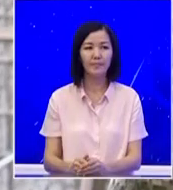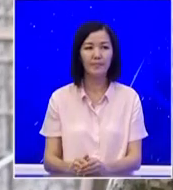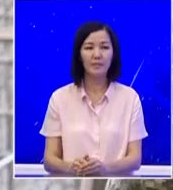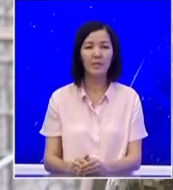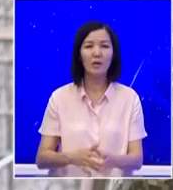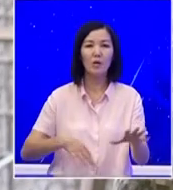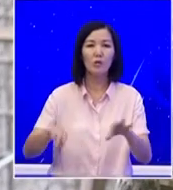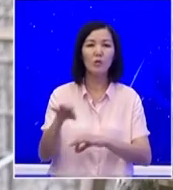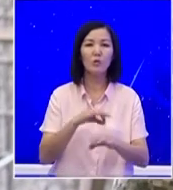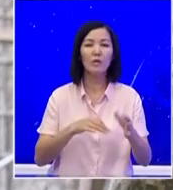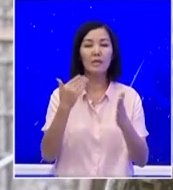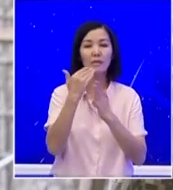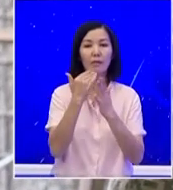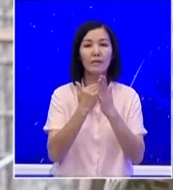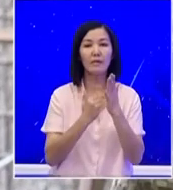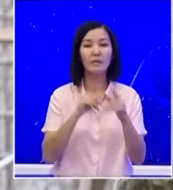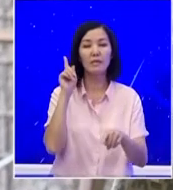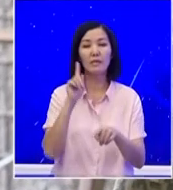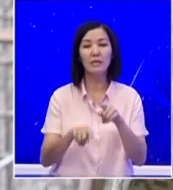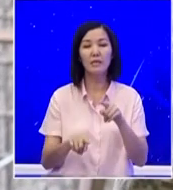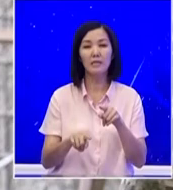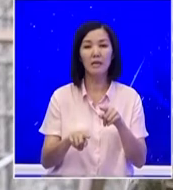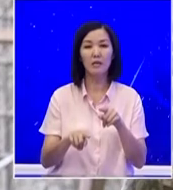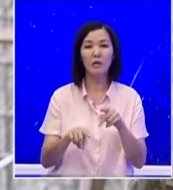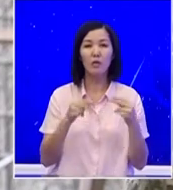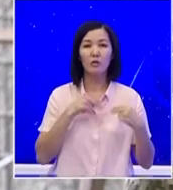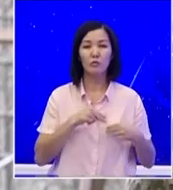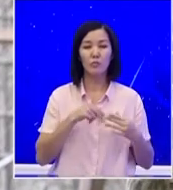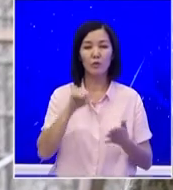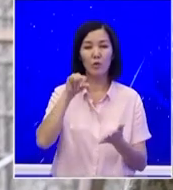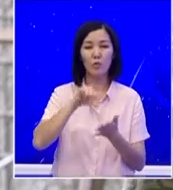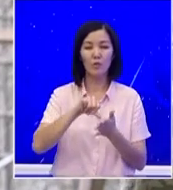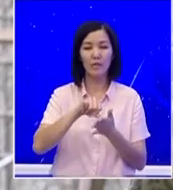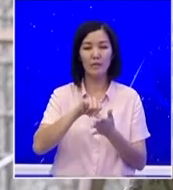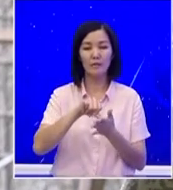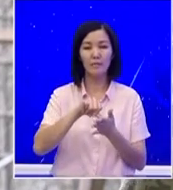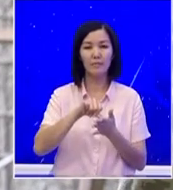Жол картасы бағдарламасы бойынша тез арада өшеге жұмысқа орналасып,